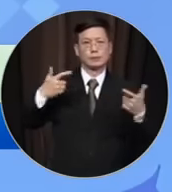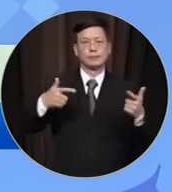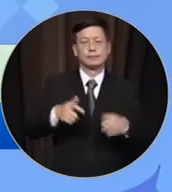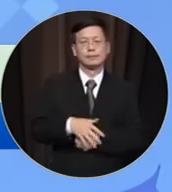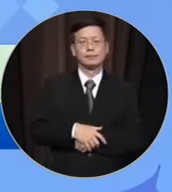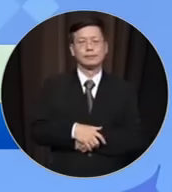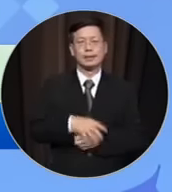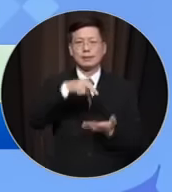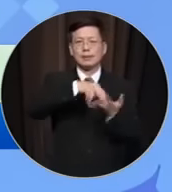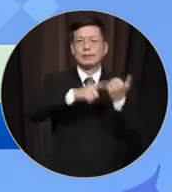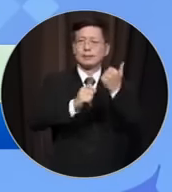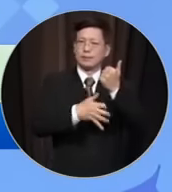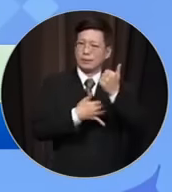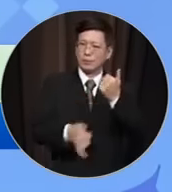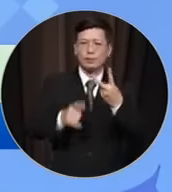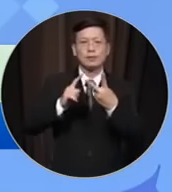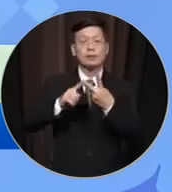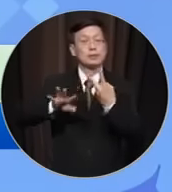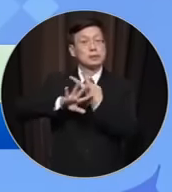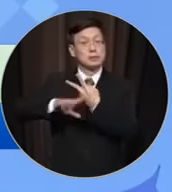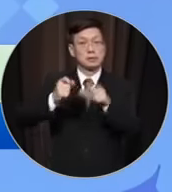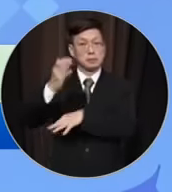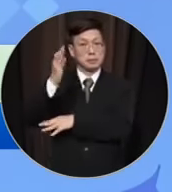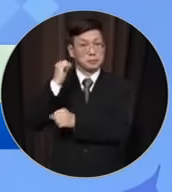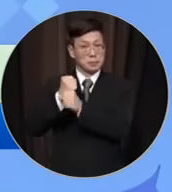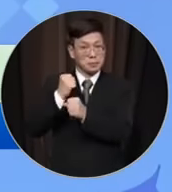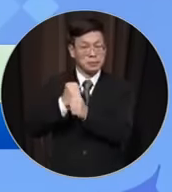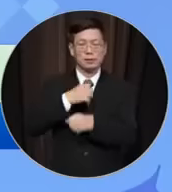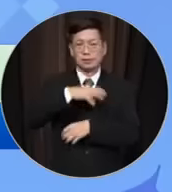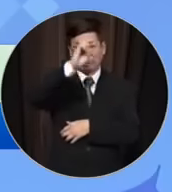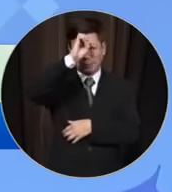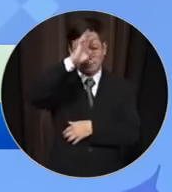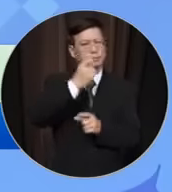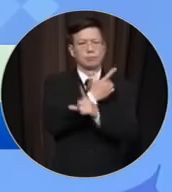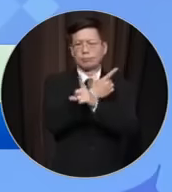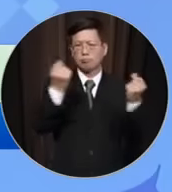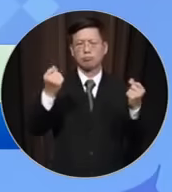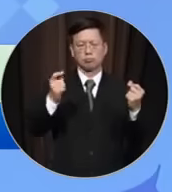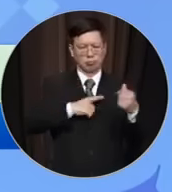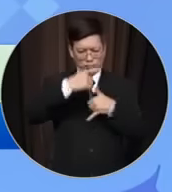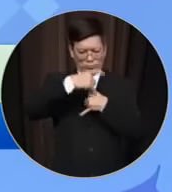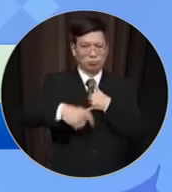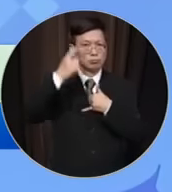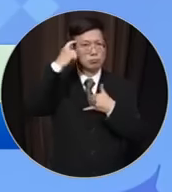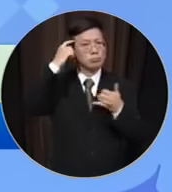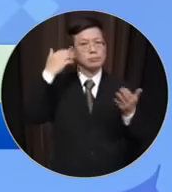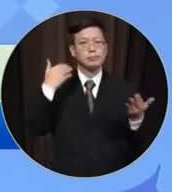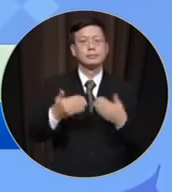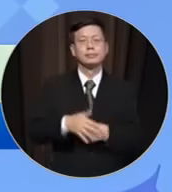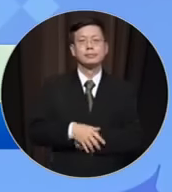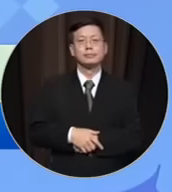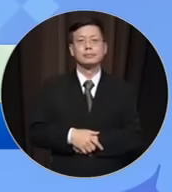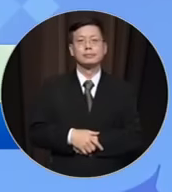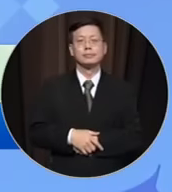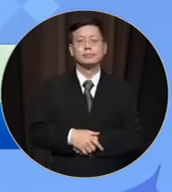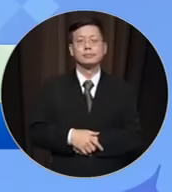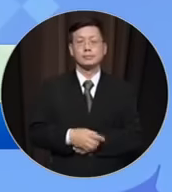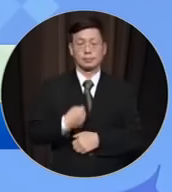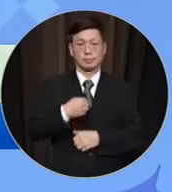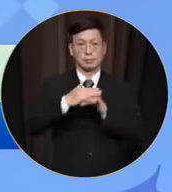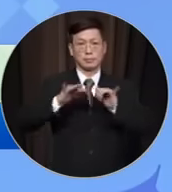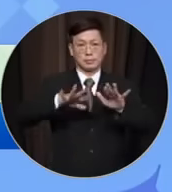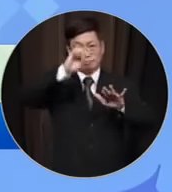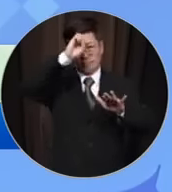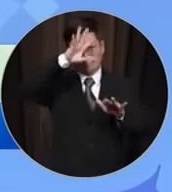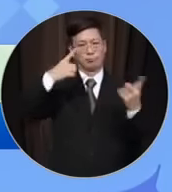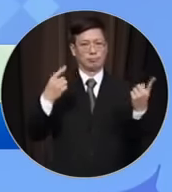不管是立委、公职或是政党，都应该有这样的自我认知和标准。所以，我们民进